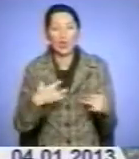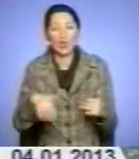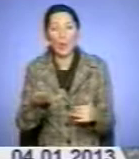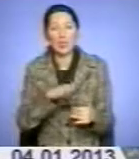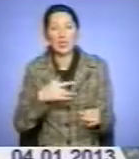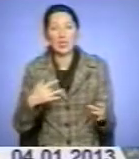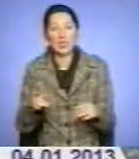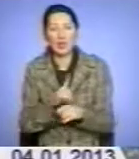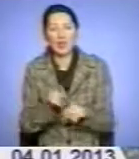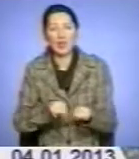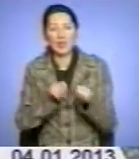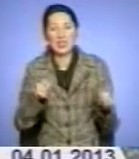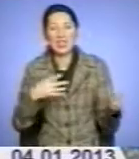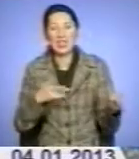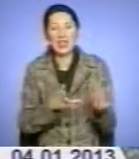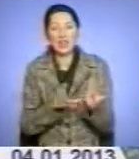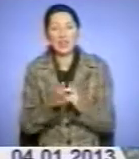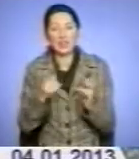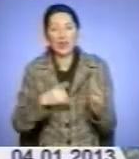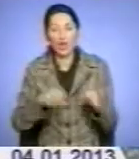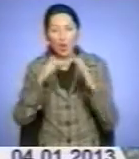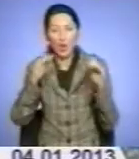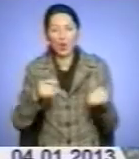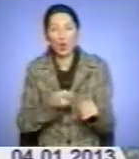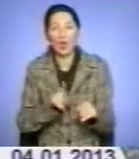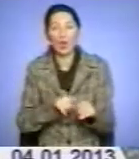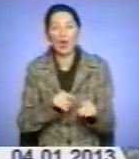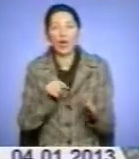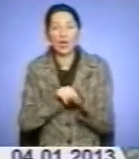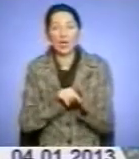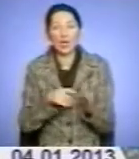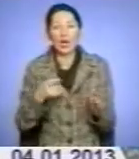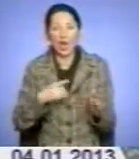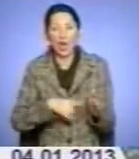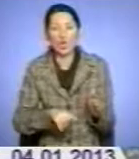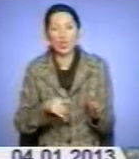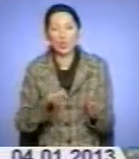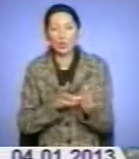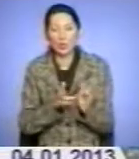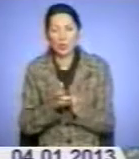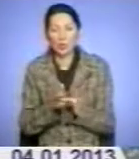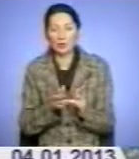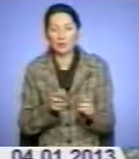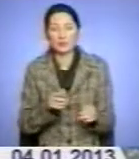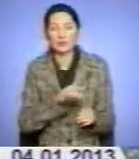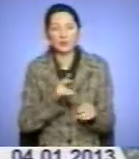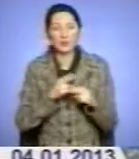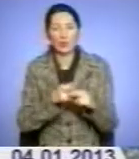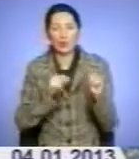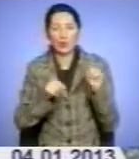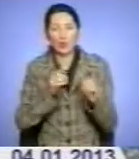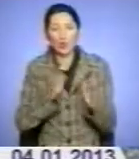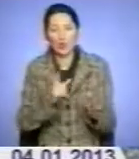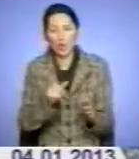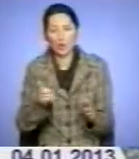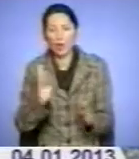Тернополя відкрили різдвяну шопку, яка символізує народження Ісуса Христа. Урочистостям не завадив навіть дощ, хоча глядачів дійства було помітно менше, ніж